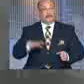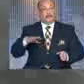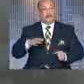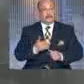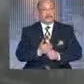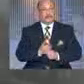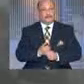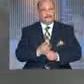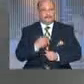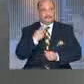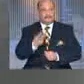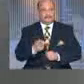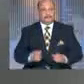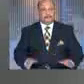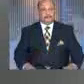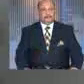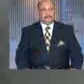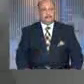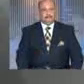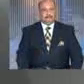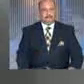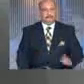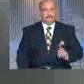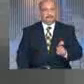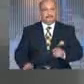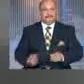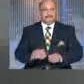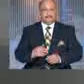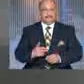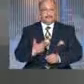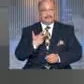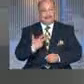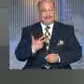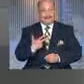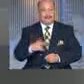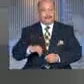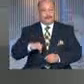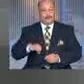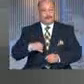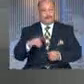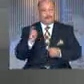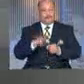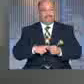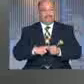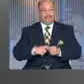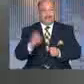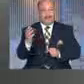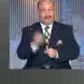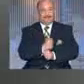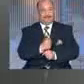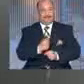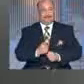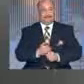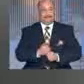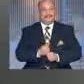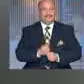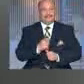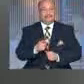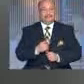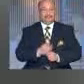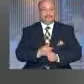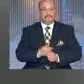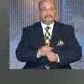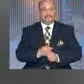شباب اعتلى منصة التتويج في مسابقات دولية من نيويورك إلى البرازيل فتايوان، زادهم في ذلك